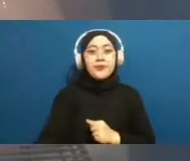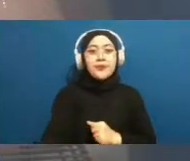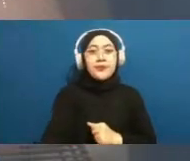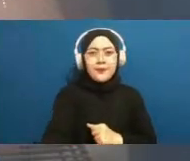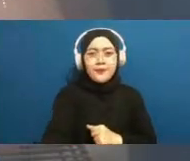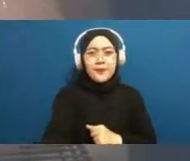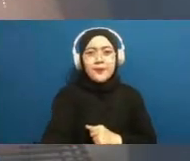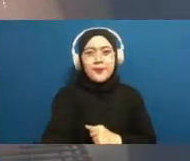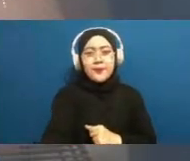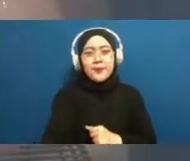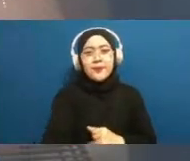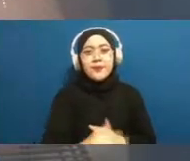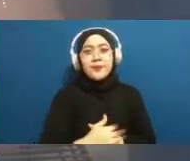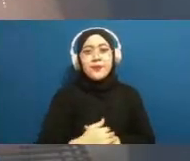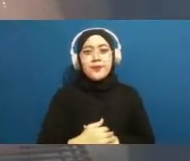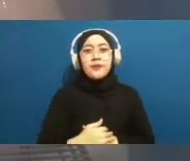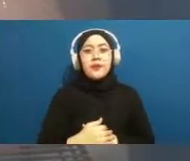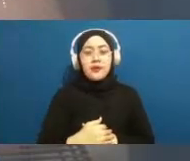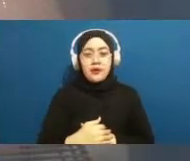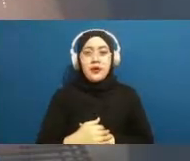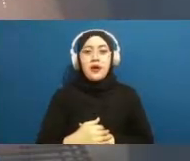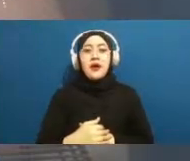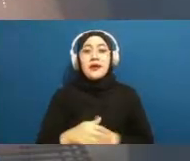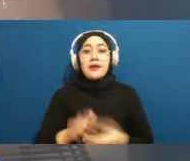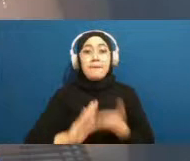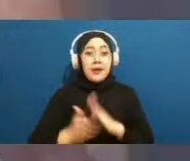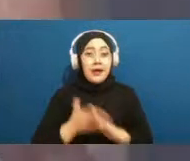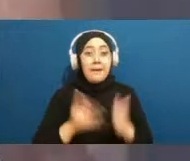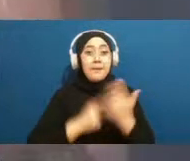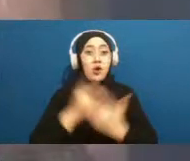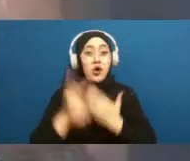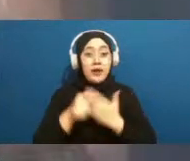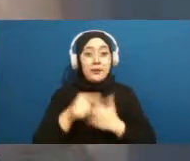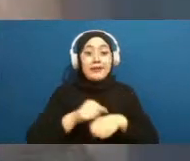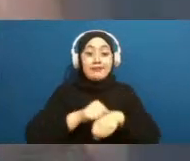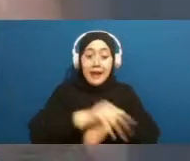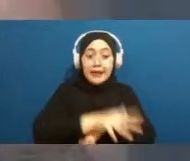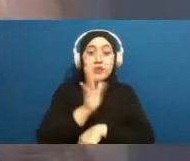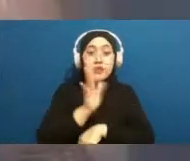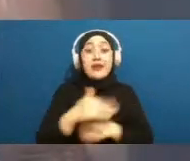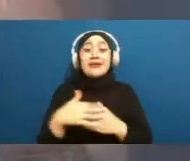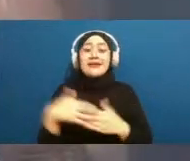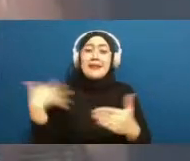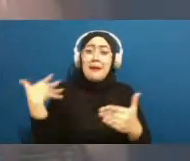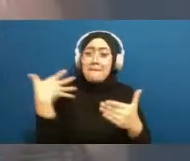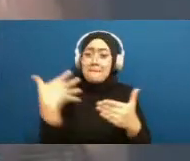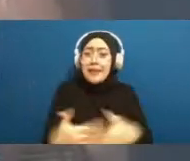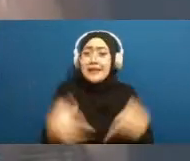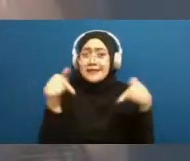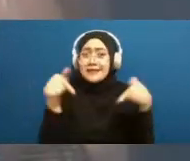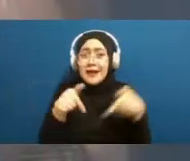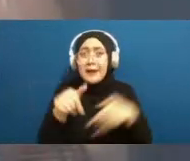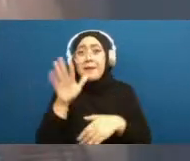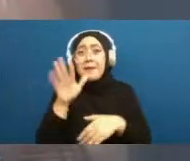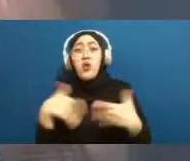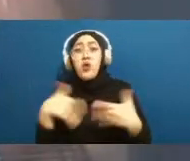dengan cara juga pernah kita lakukan dan masih kita lakukan sampai sekarang walaupun udah volumenya kita kurangin karena kita udah mulai bisa dine